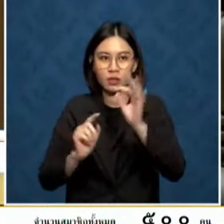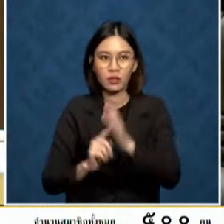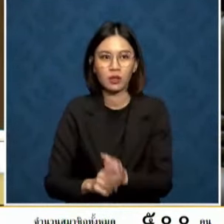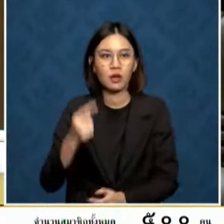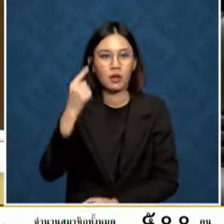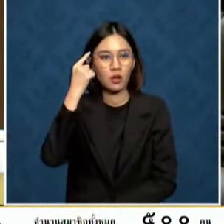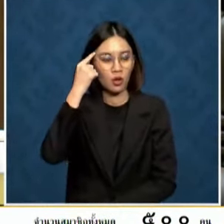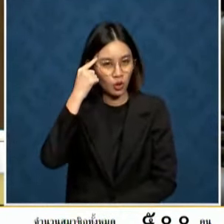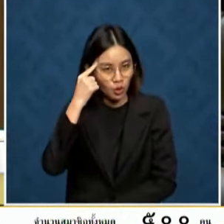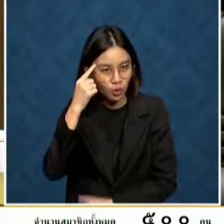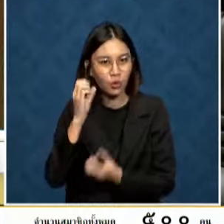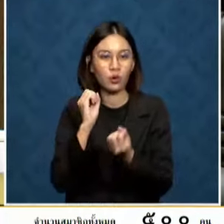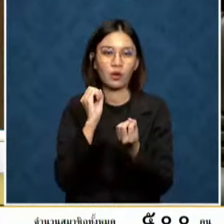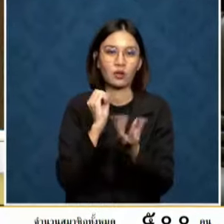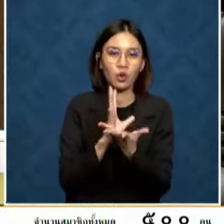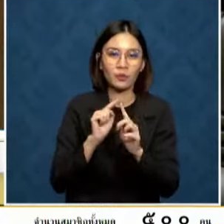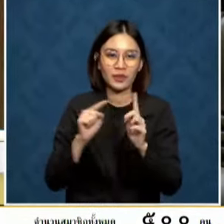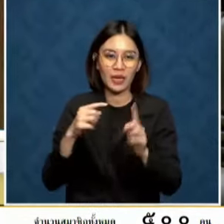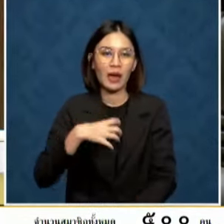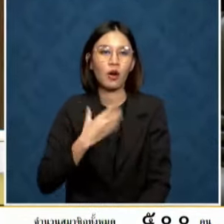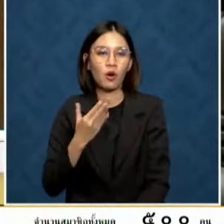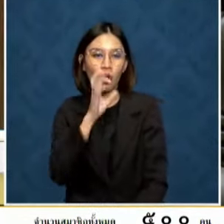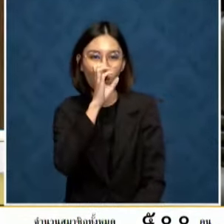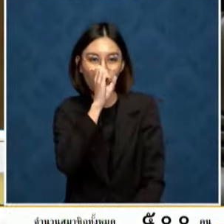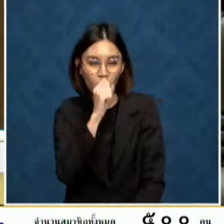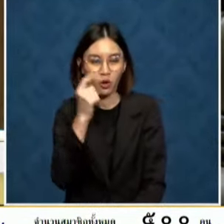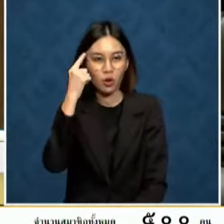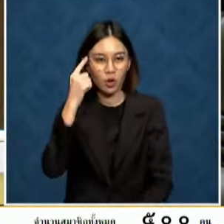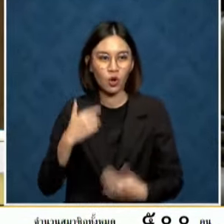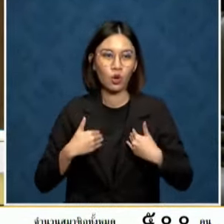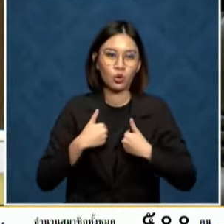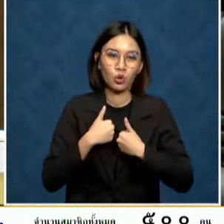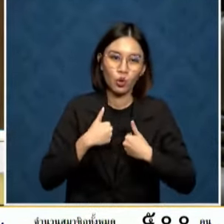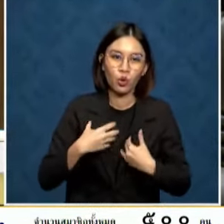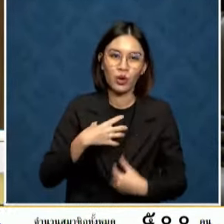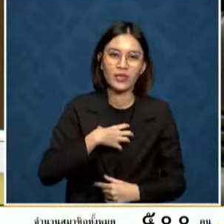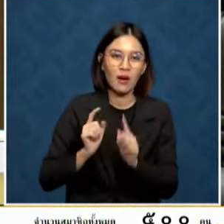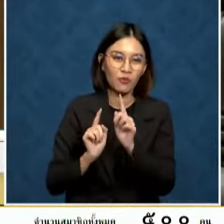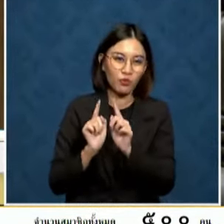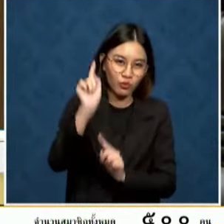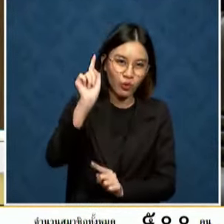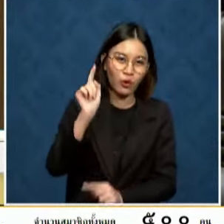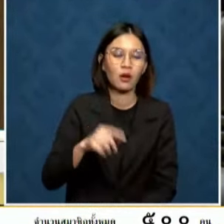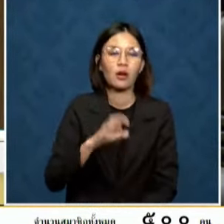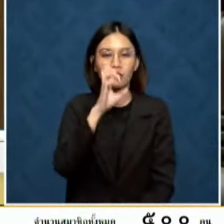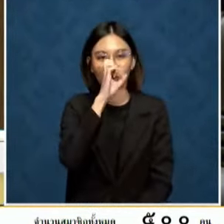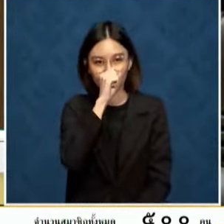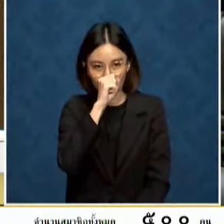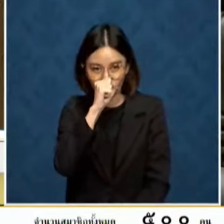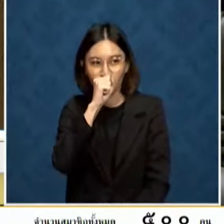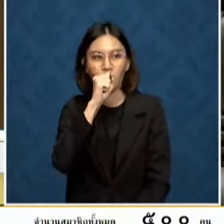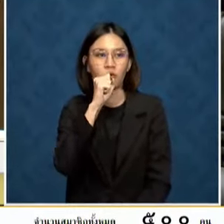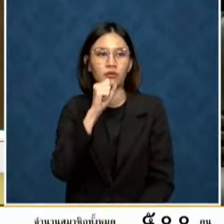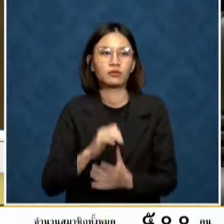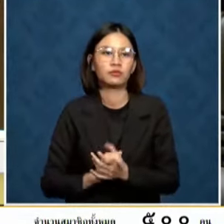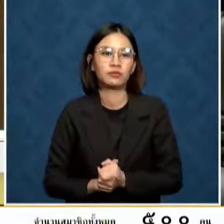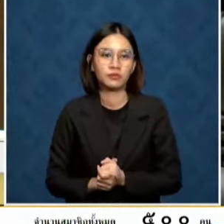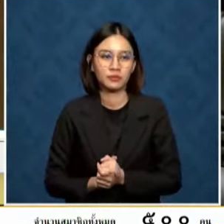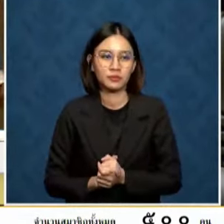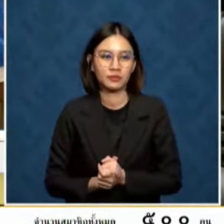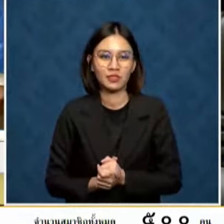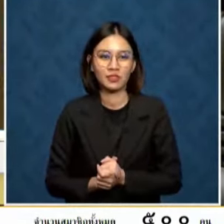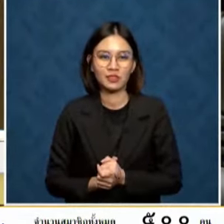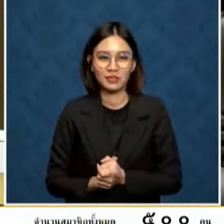ว่าเสียง แต่คงต้ขอลองรู้ว่าเหนื่อยแต่อยากได้ของที่อยู่สูงยังไงต้องขอลองดูสัทีหน้จ้ะนี่